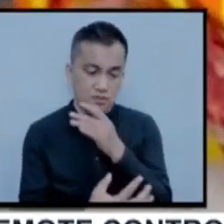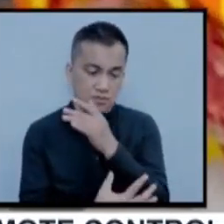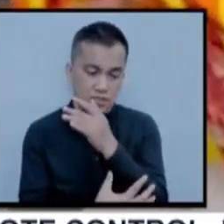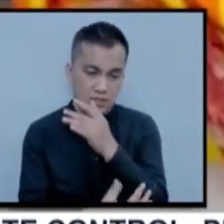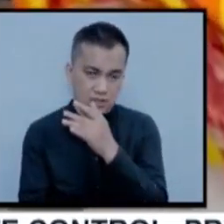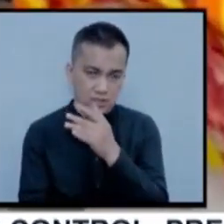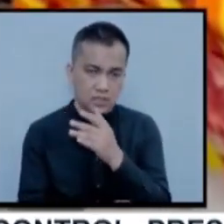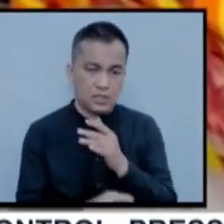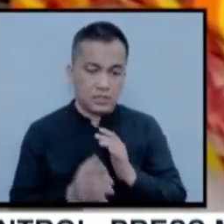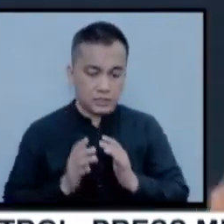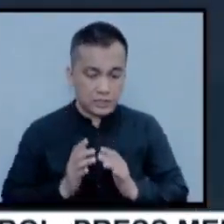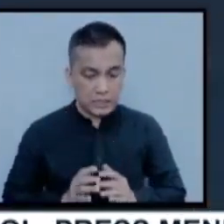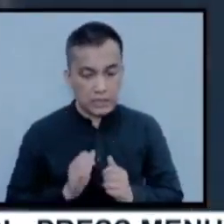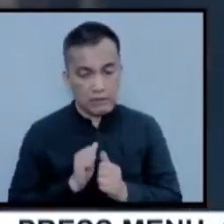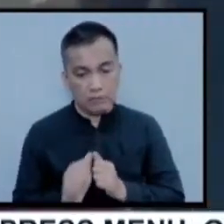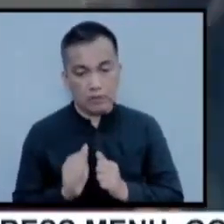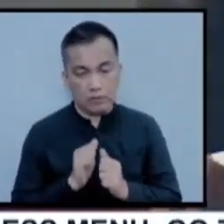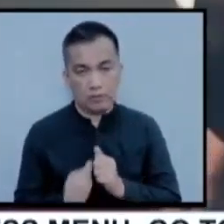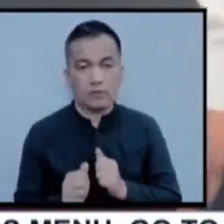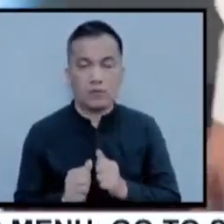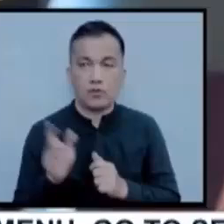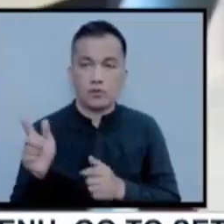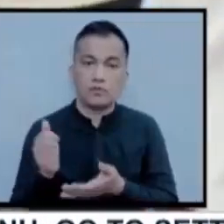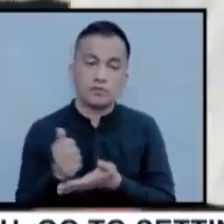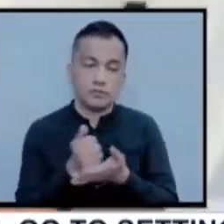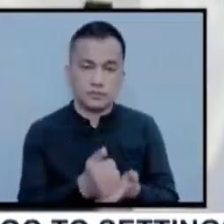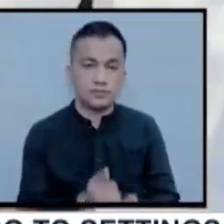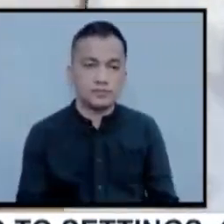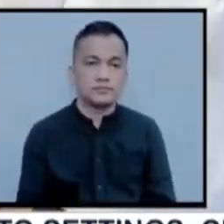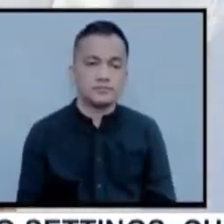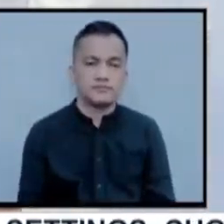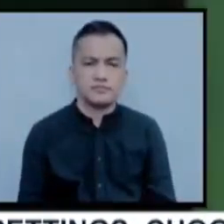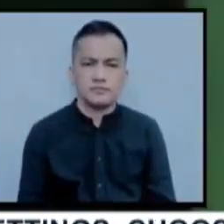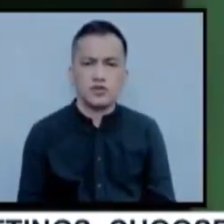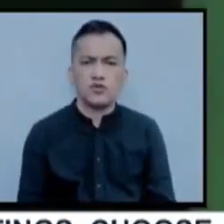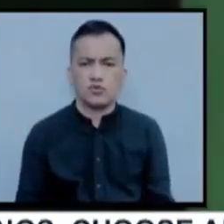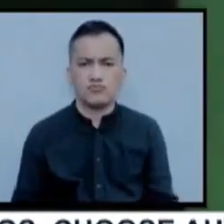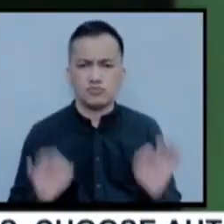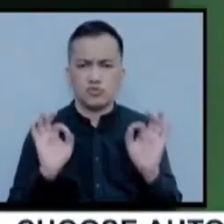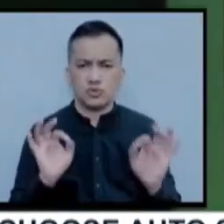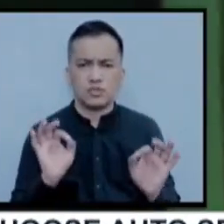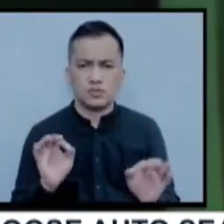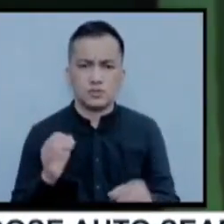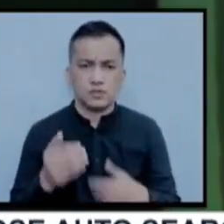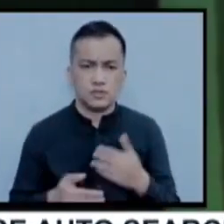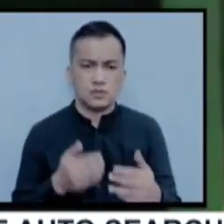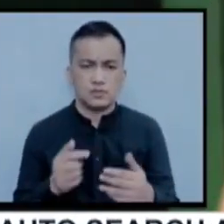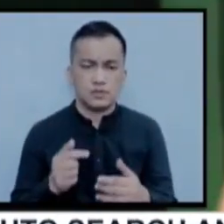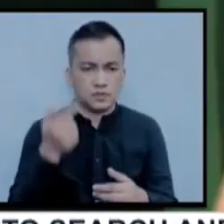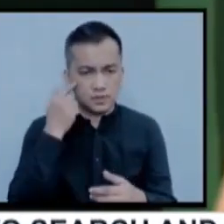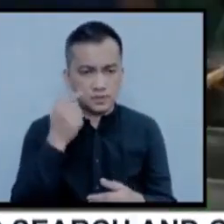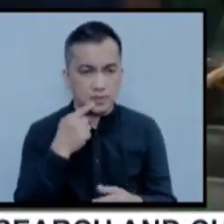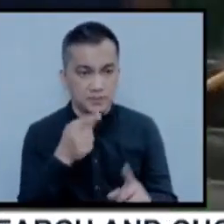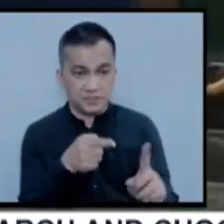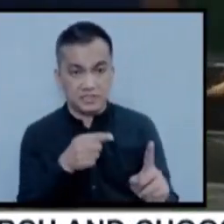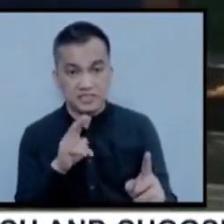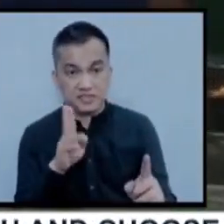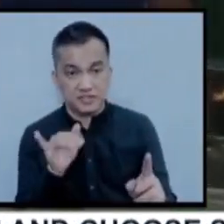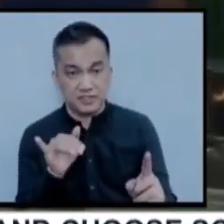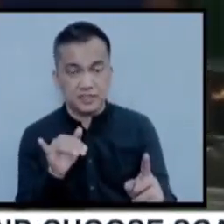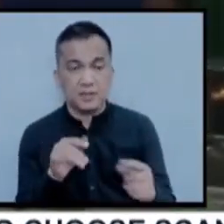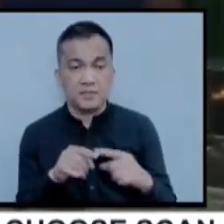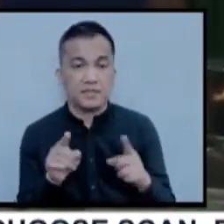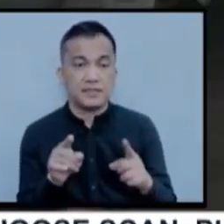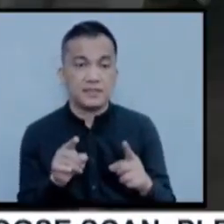araw-araw dahil sa tulong niya Maganda naman daw ang pamamalakad ng pamahalaan batay sa obserbasyon ni carie pero marami paa niyang dapat gawin